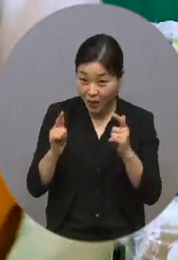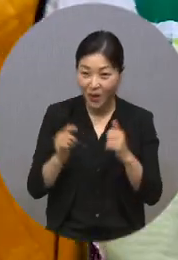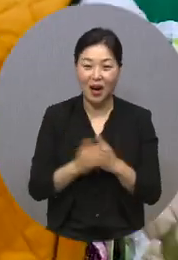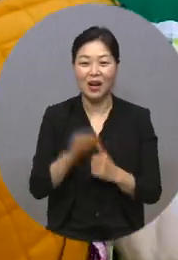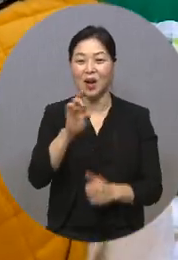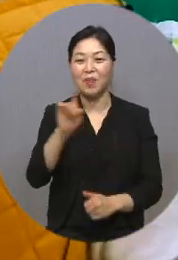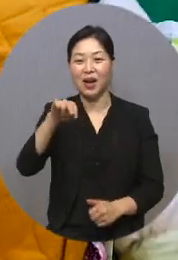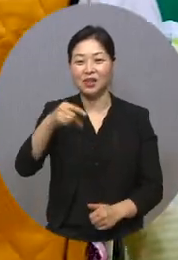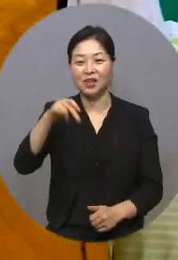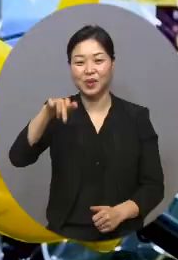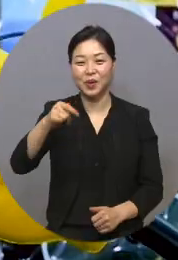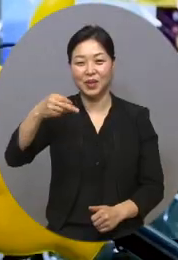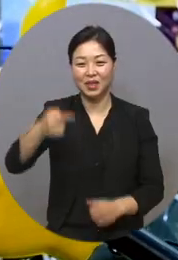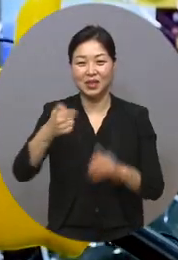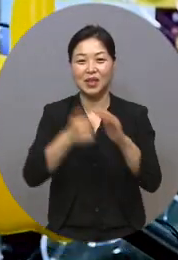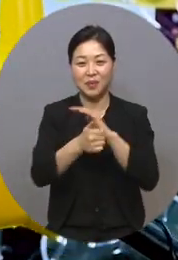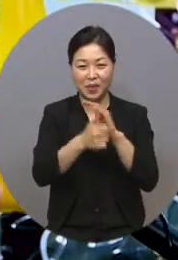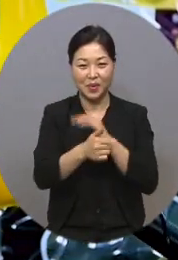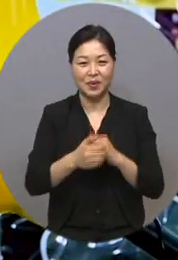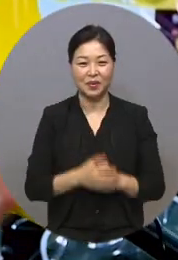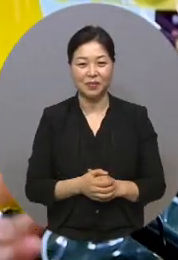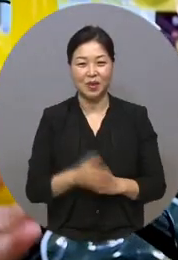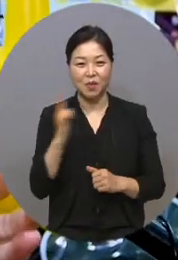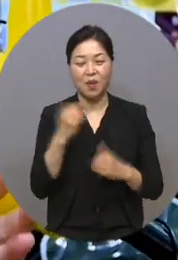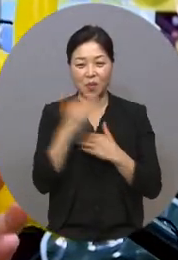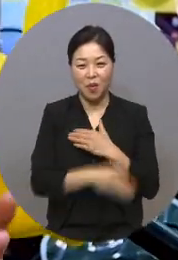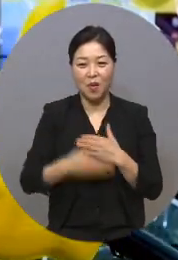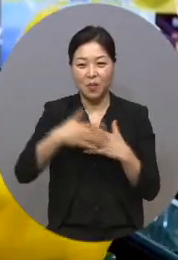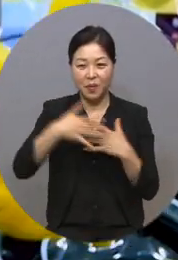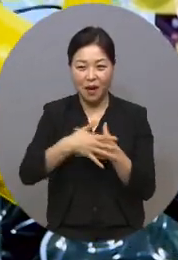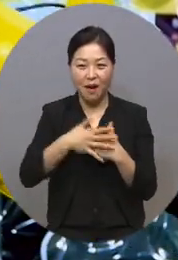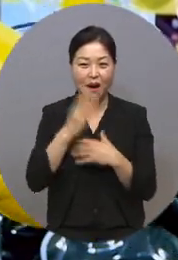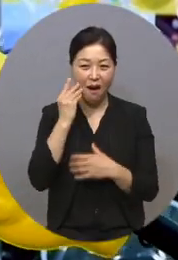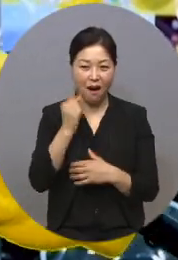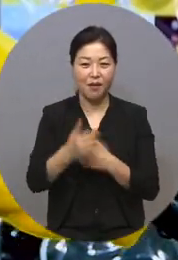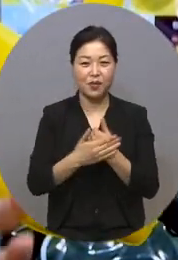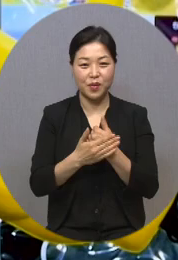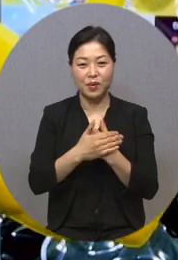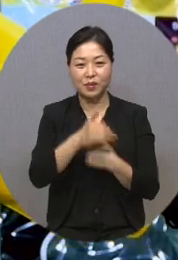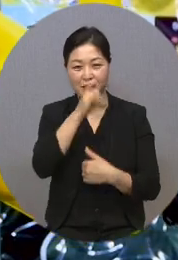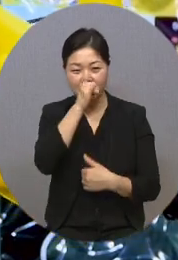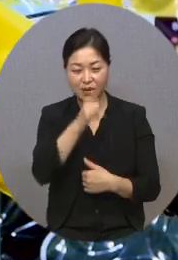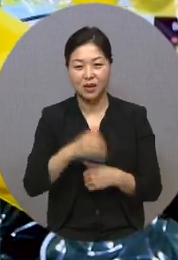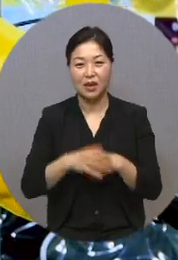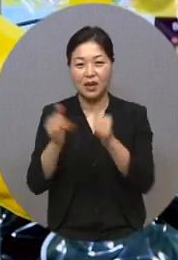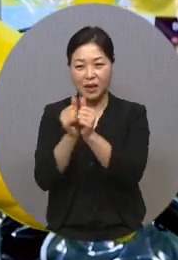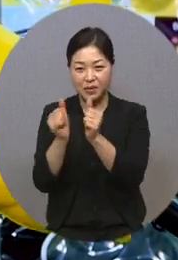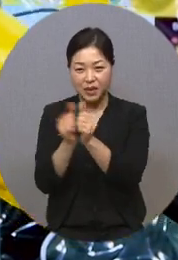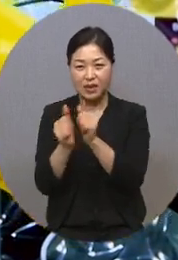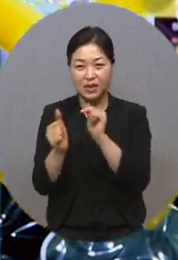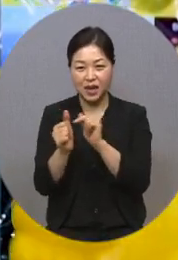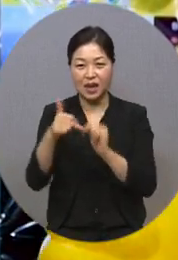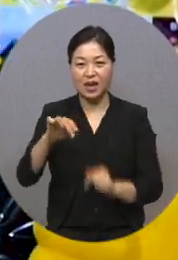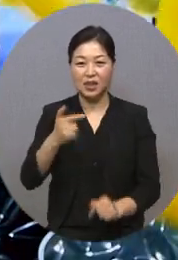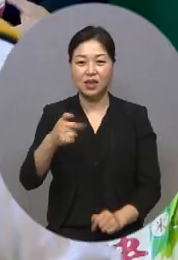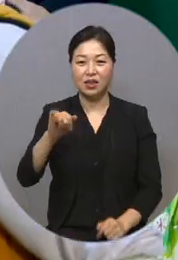마스코트. 마스코트. 얘네들은 그 혈액 순환에 도움이 돼가지고 그 남성분들